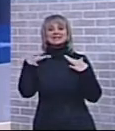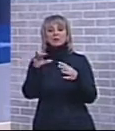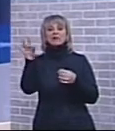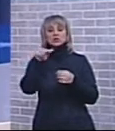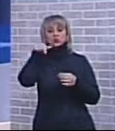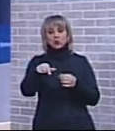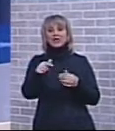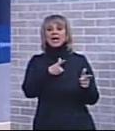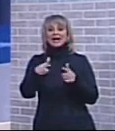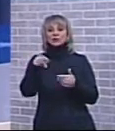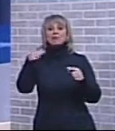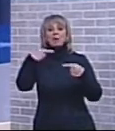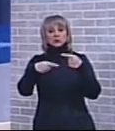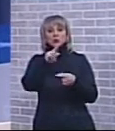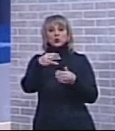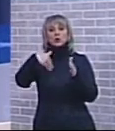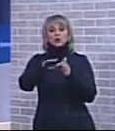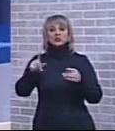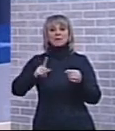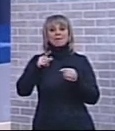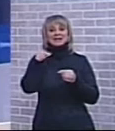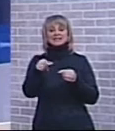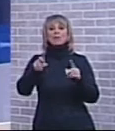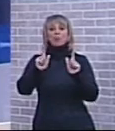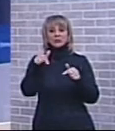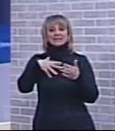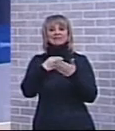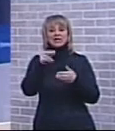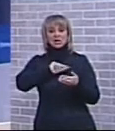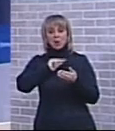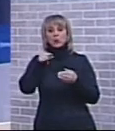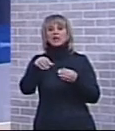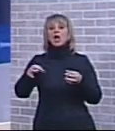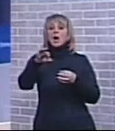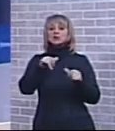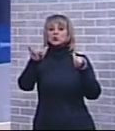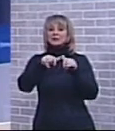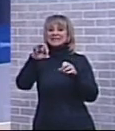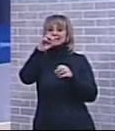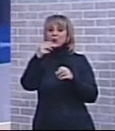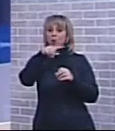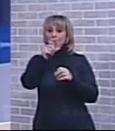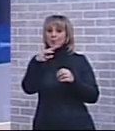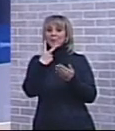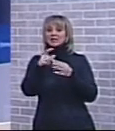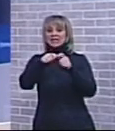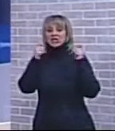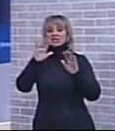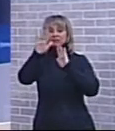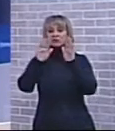в Ростове. И готовы поспорить, кто лучший мастер подлинниками своих работ. В областном музее изобразительных искусств